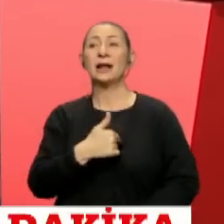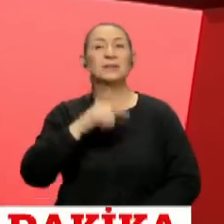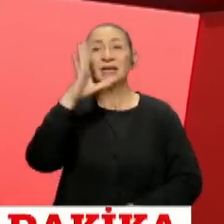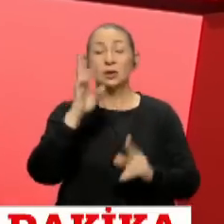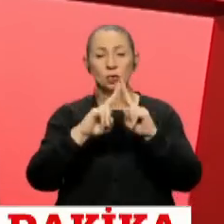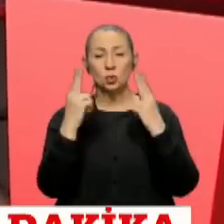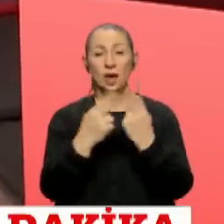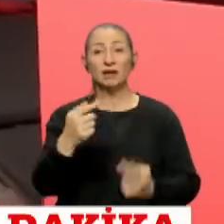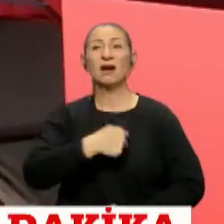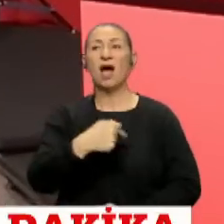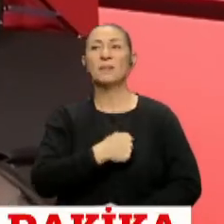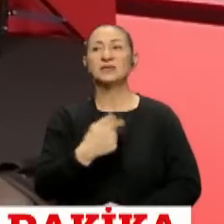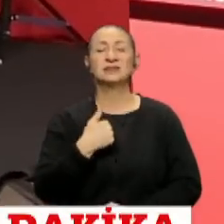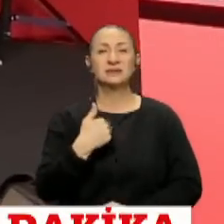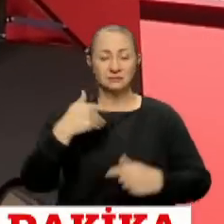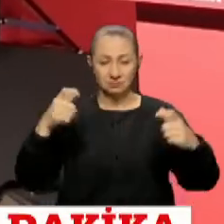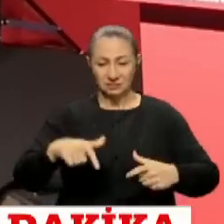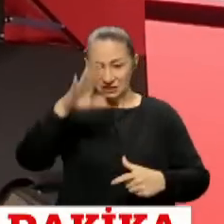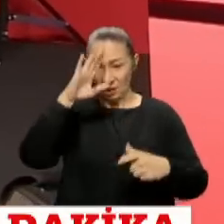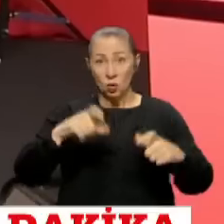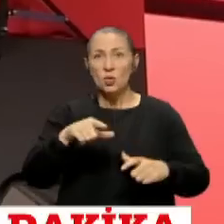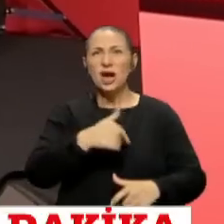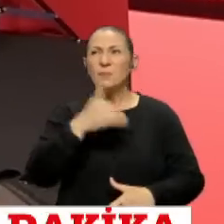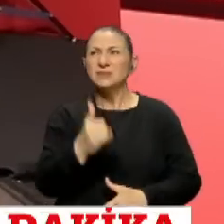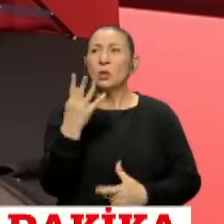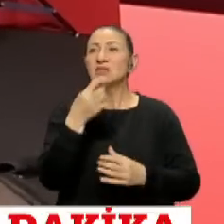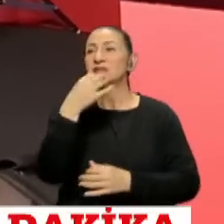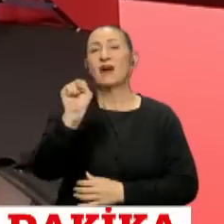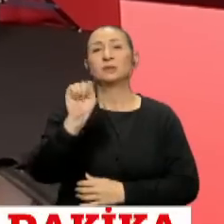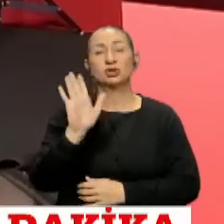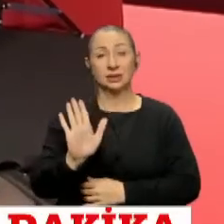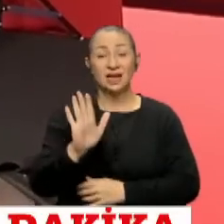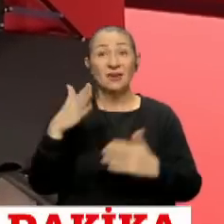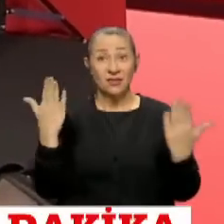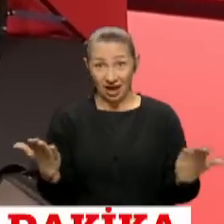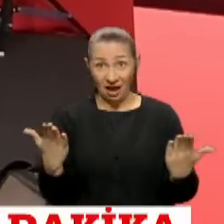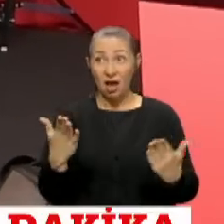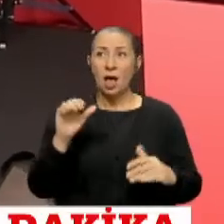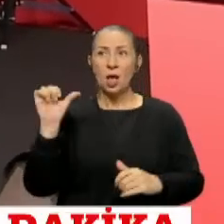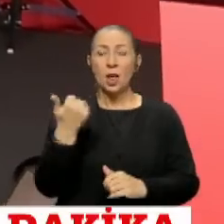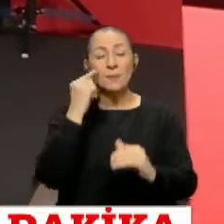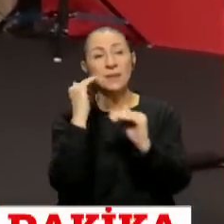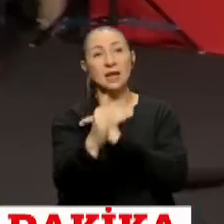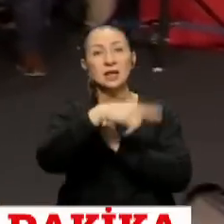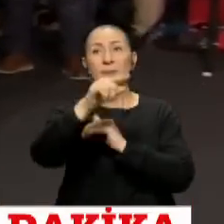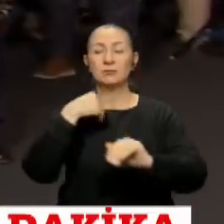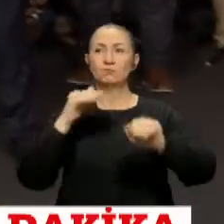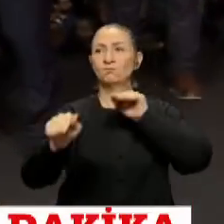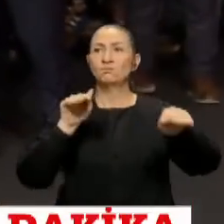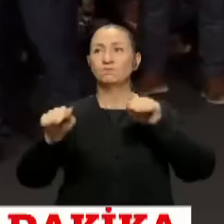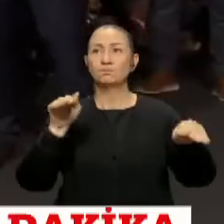sadece dünyanın kalbiyiz. Bu kalbin kirlenmesine izin vermeyeceğiz. Ve aziz milletime hitap